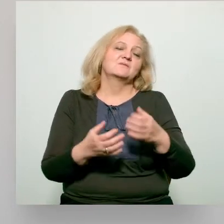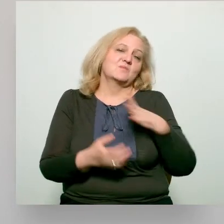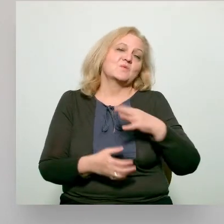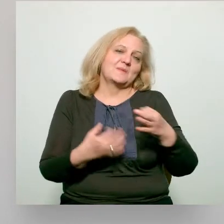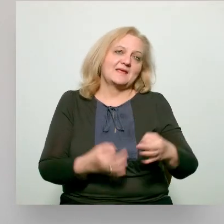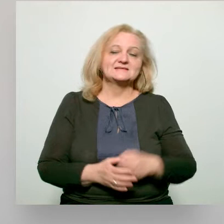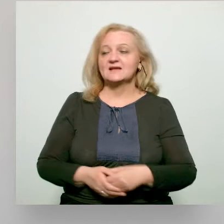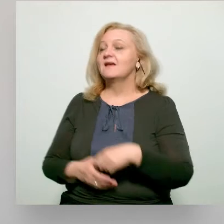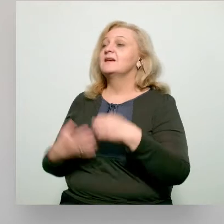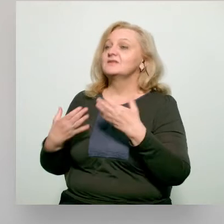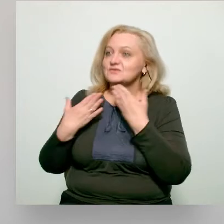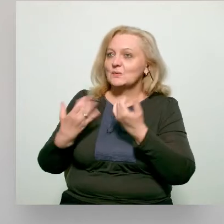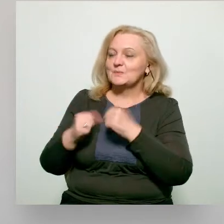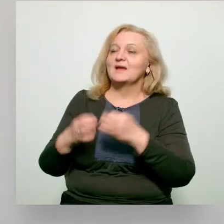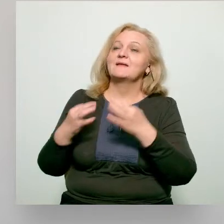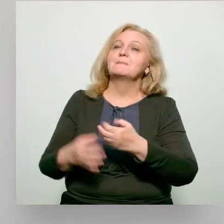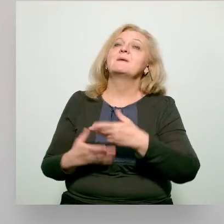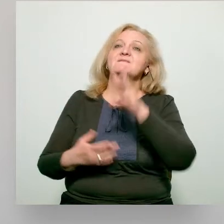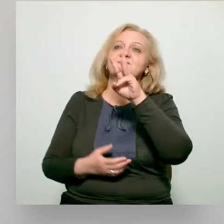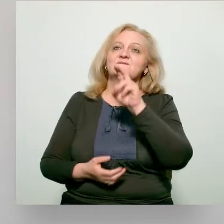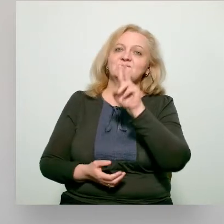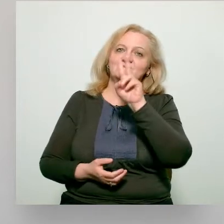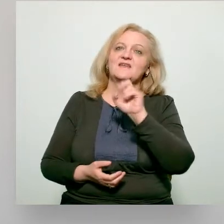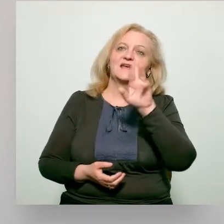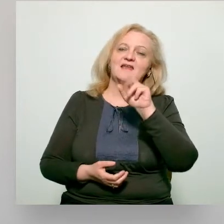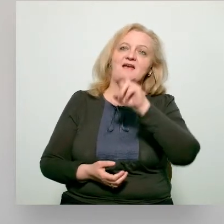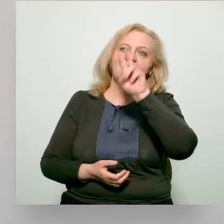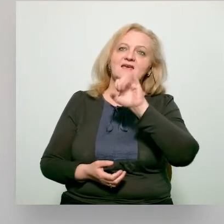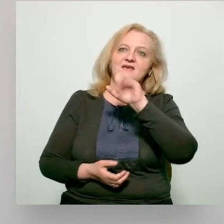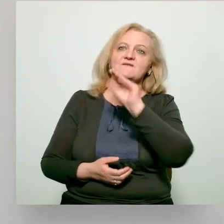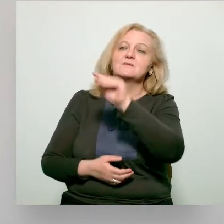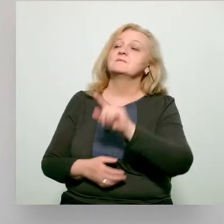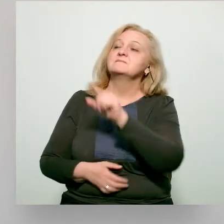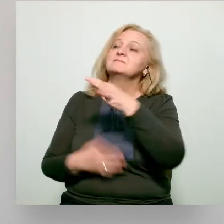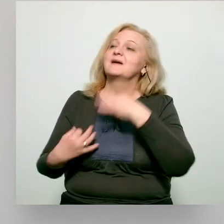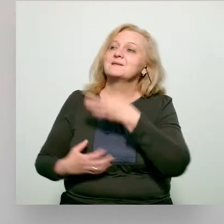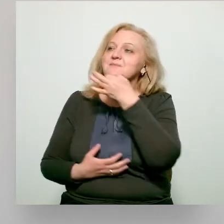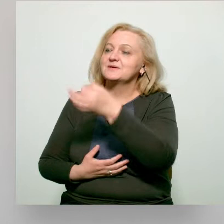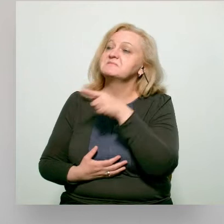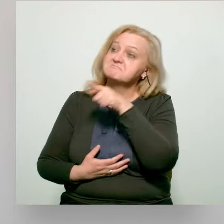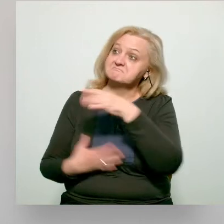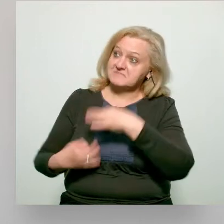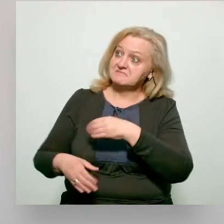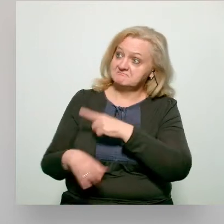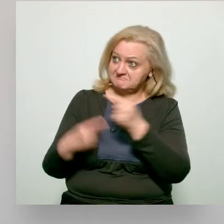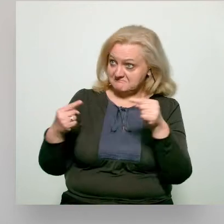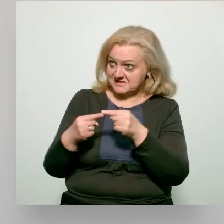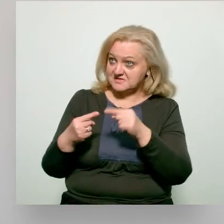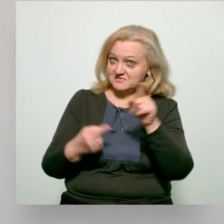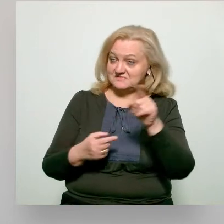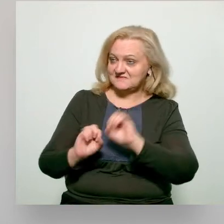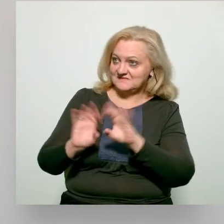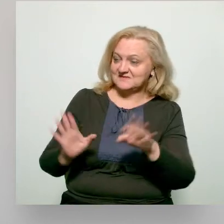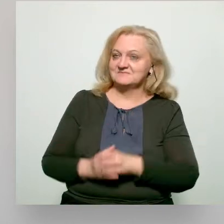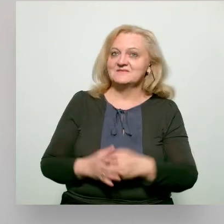To chciałbym do pani Wiry Achejewej przejść. Pierwsze pytanie, czy zgadza się pani z taką interpretacją,